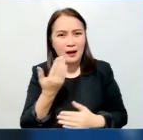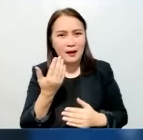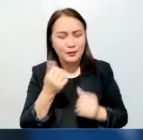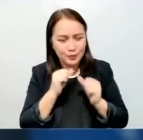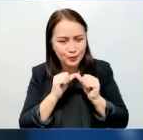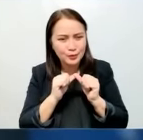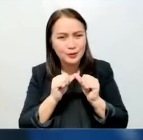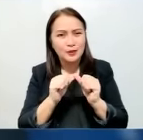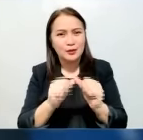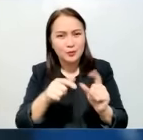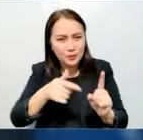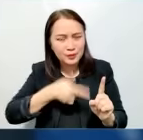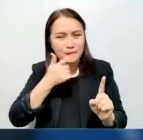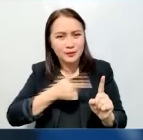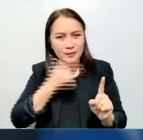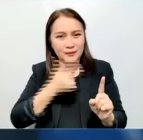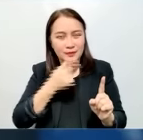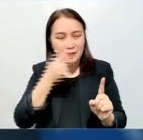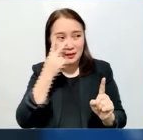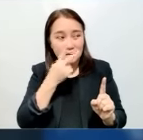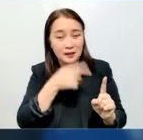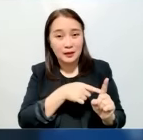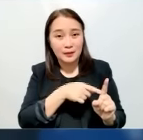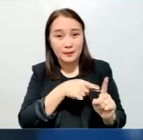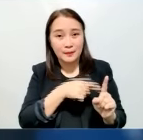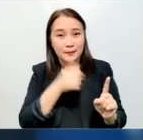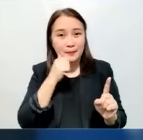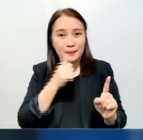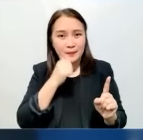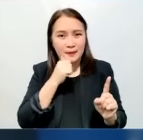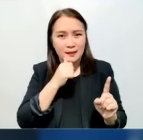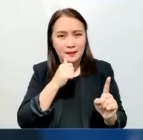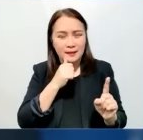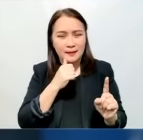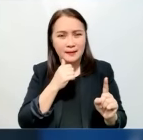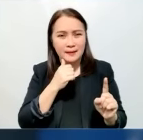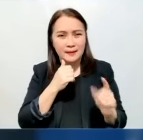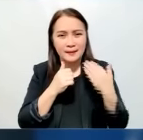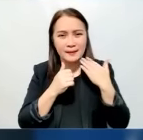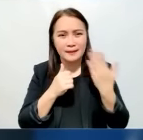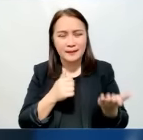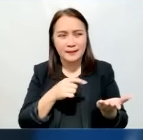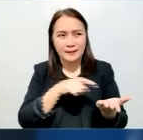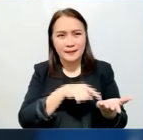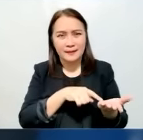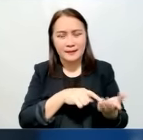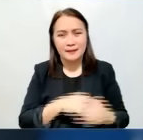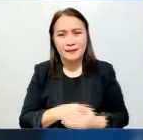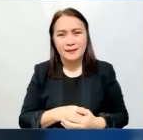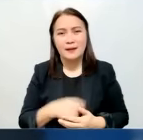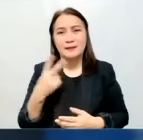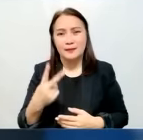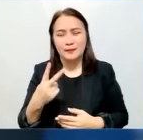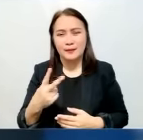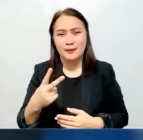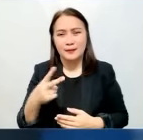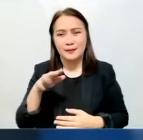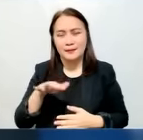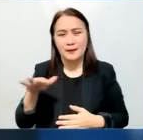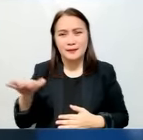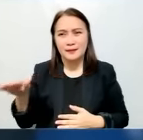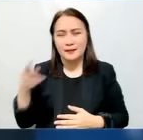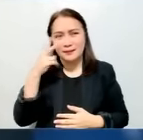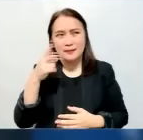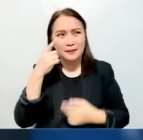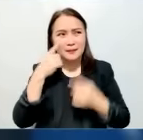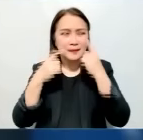niya. Tapos nakita ko nga po yung babae, nakahandusay na. Nakita ko po yung dalawang bata nagtatatalon, nag-uiiniyak po